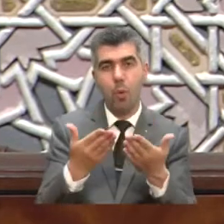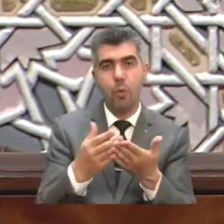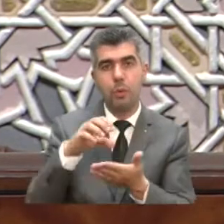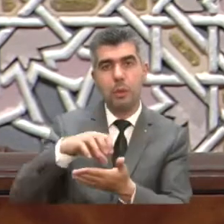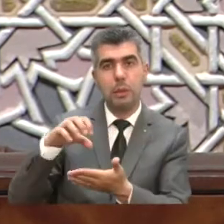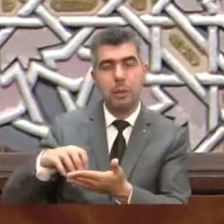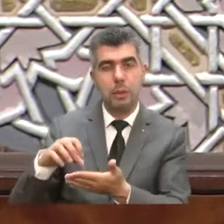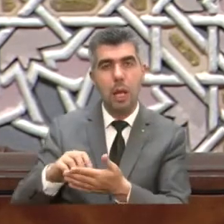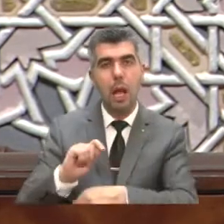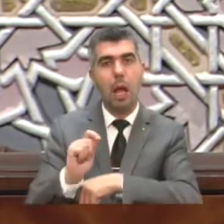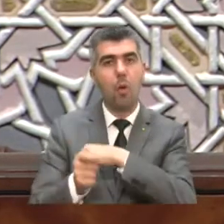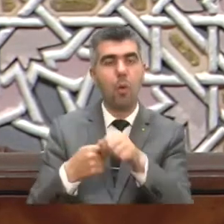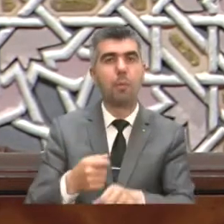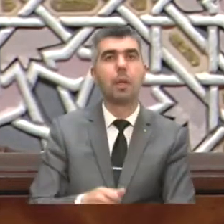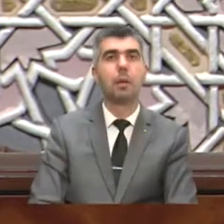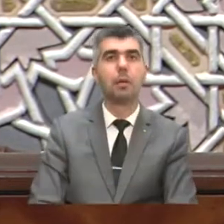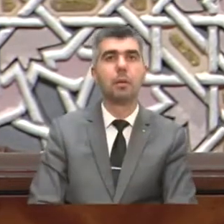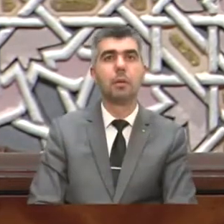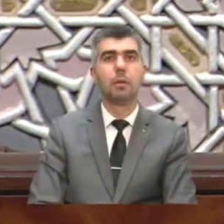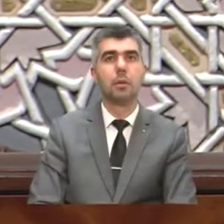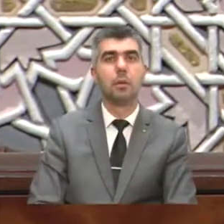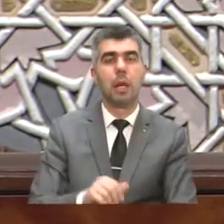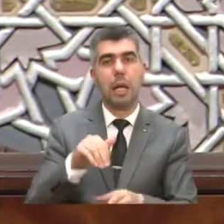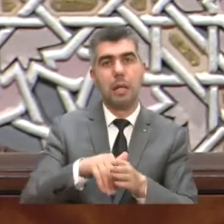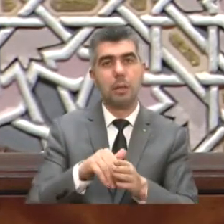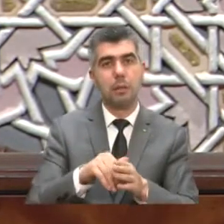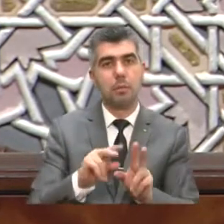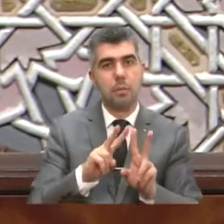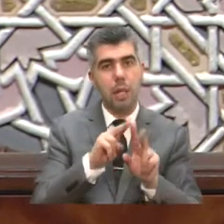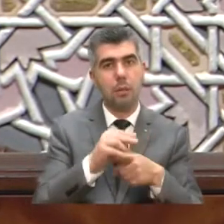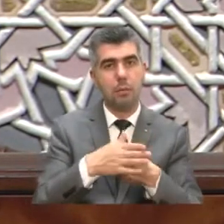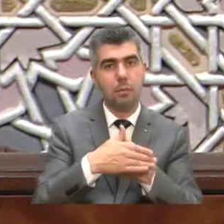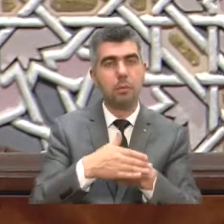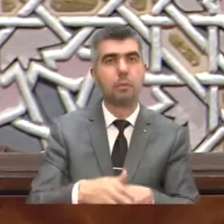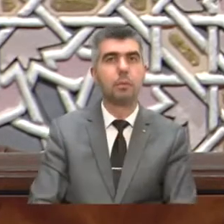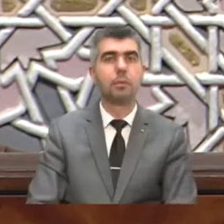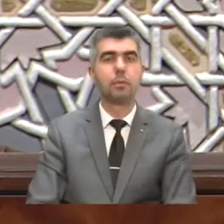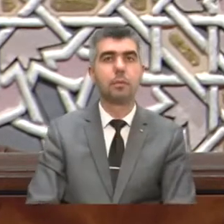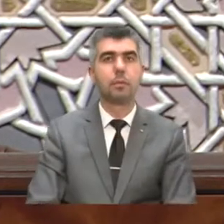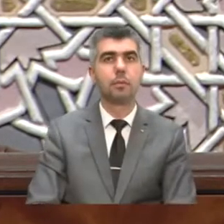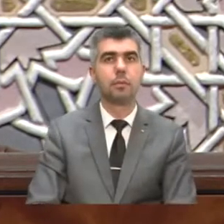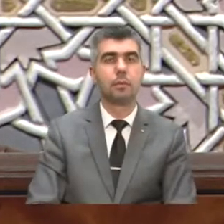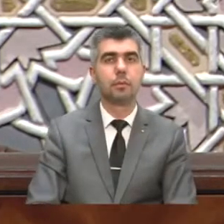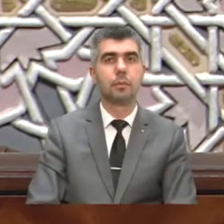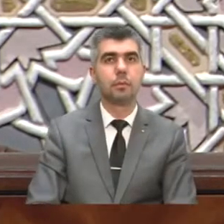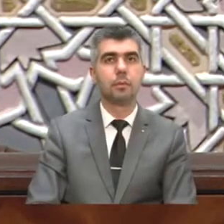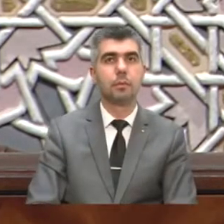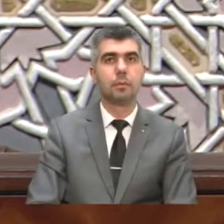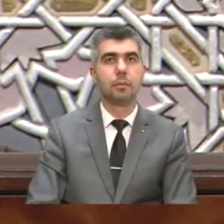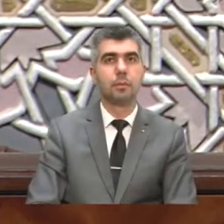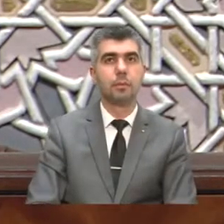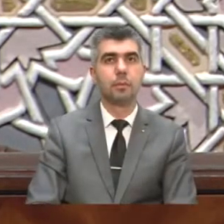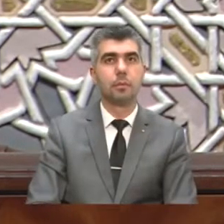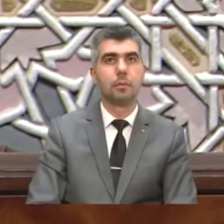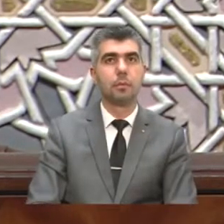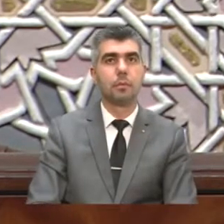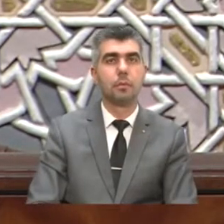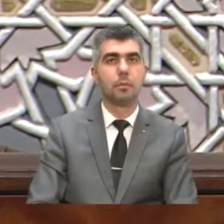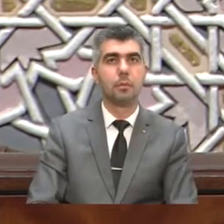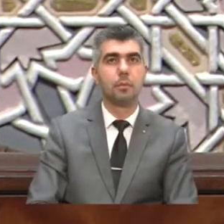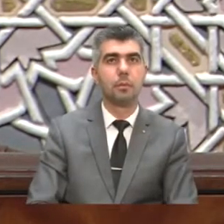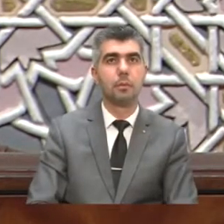النواب المحترمين من فريق التجمع الدستوري. تفضل سيد نائب محترم.